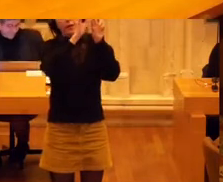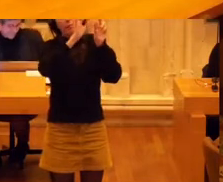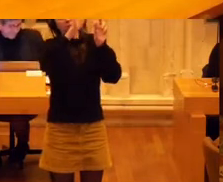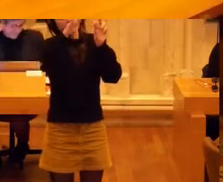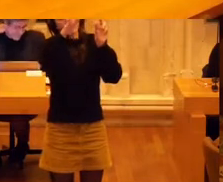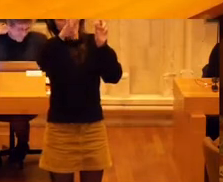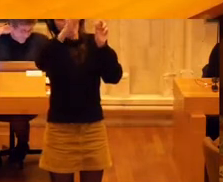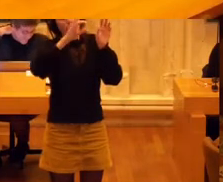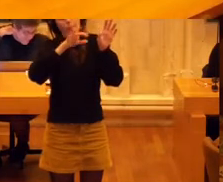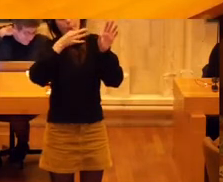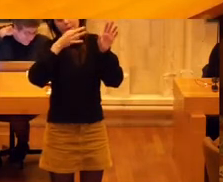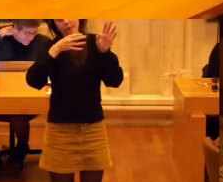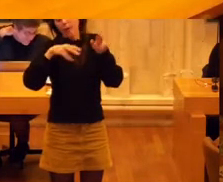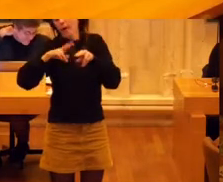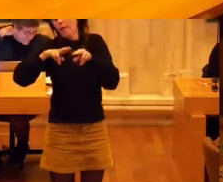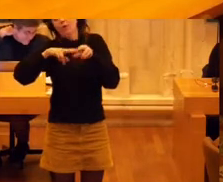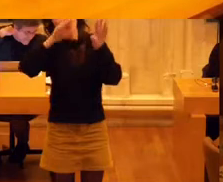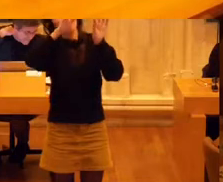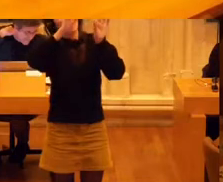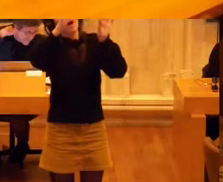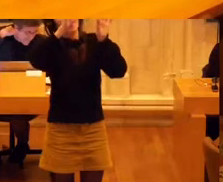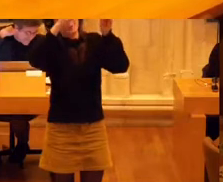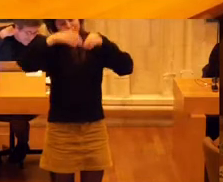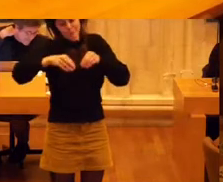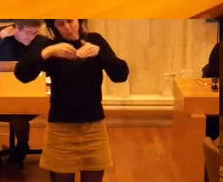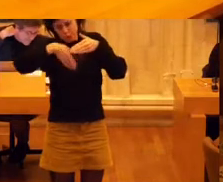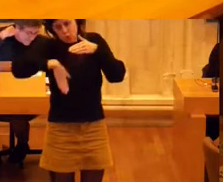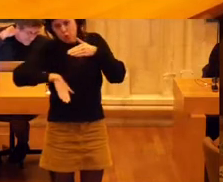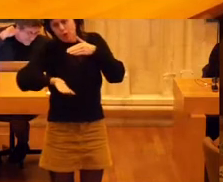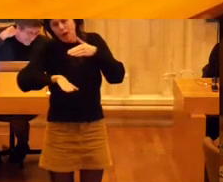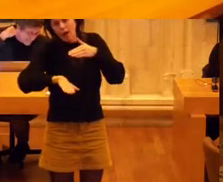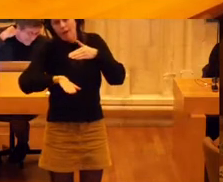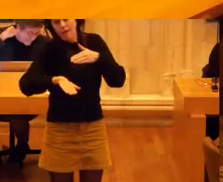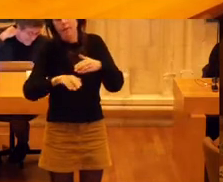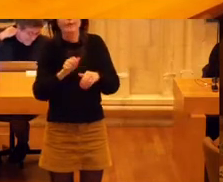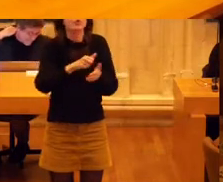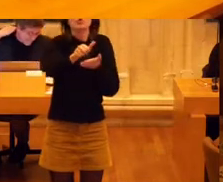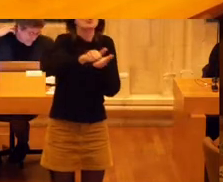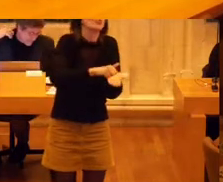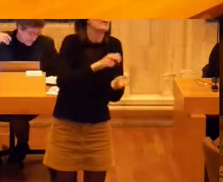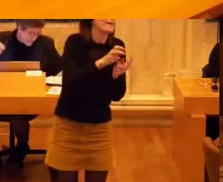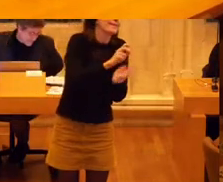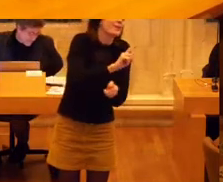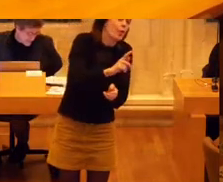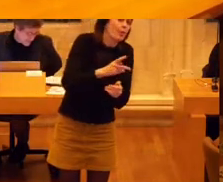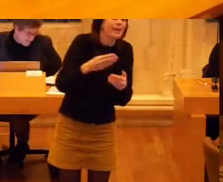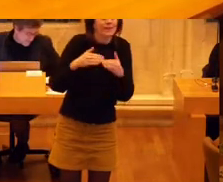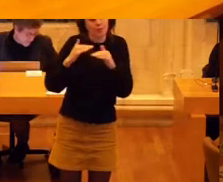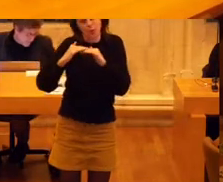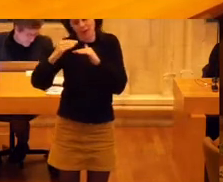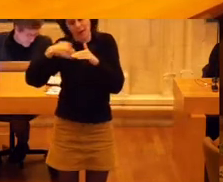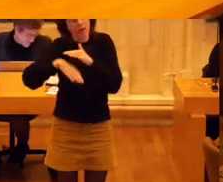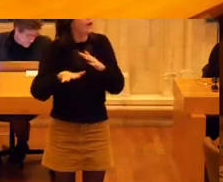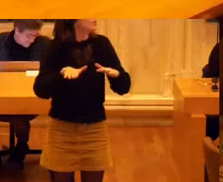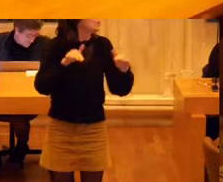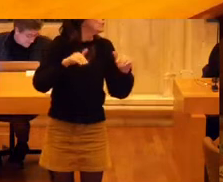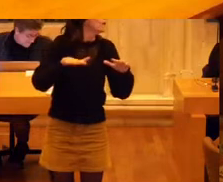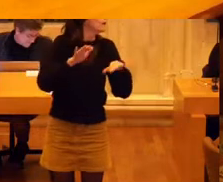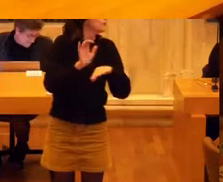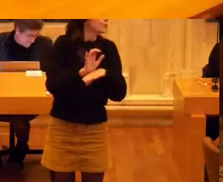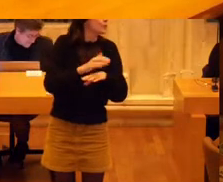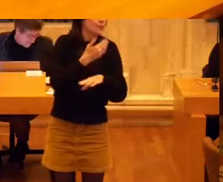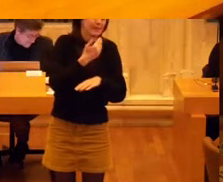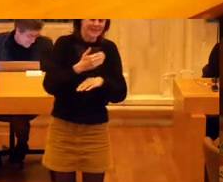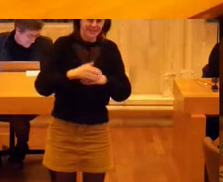j'entends. Parce qu'on va garder les réseaux souterrains, bien sûr, on ne va pas les effacer. Est-ce qu'il y a des oppositions? Des abstentions?